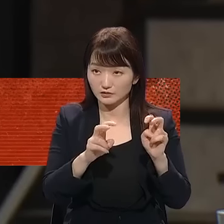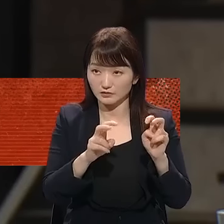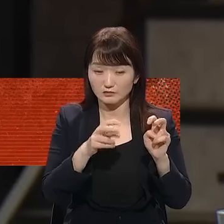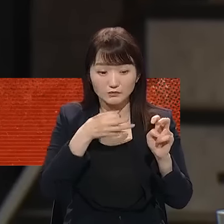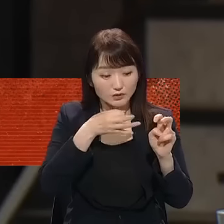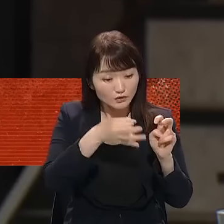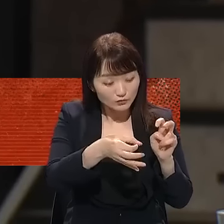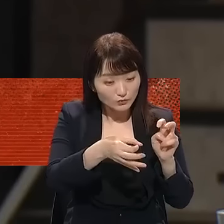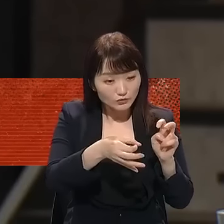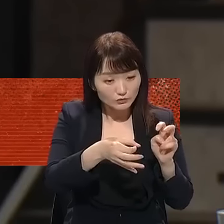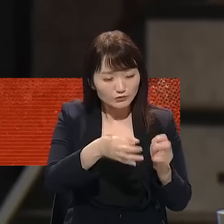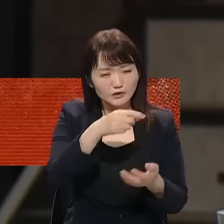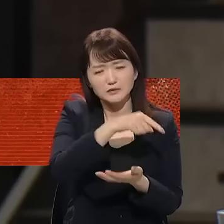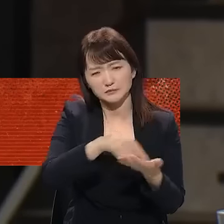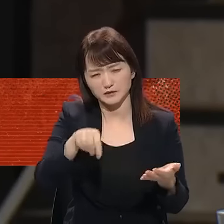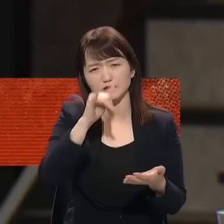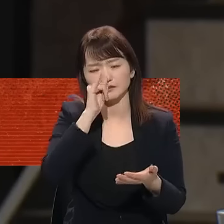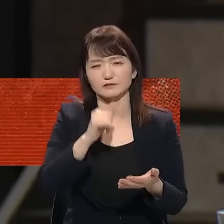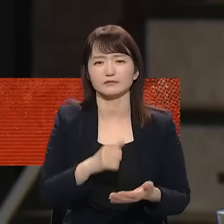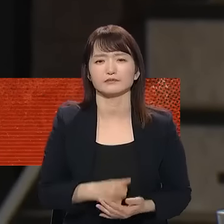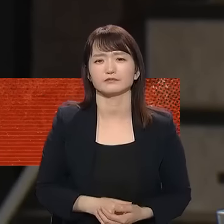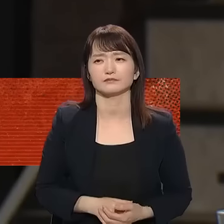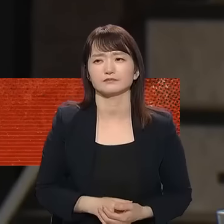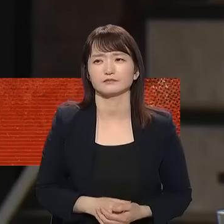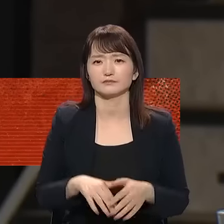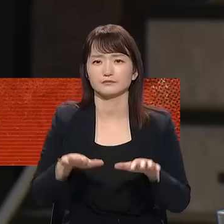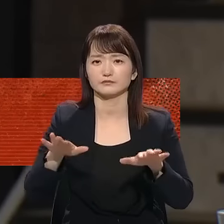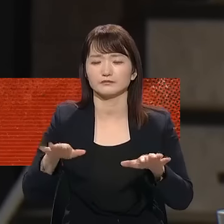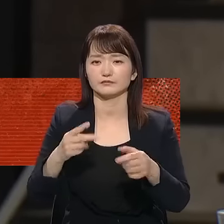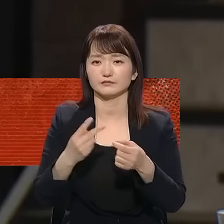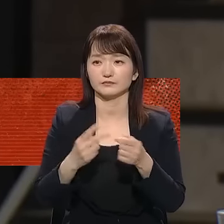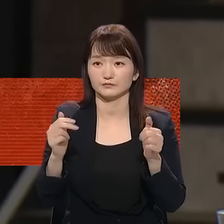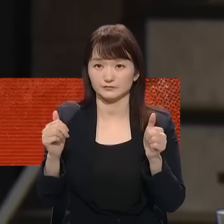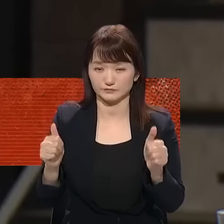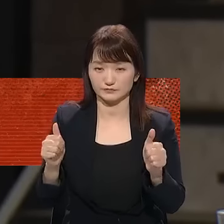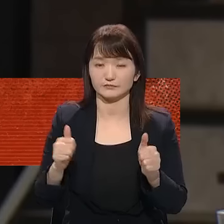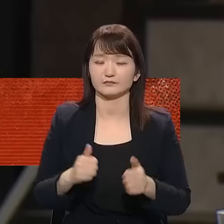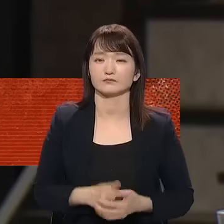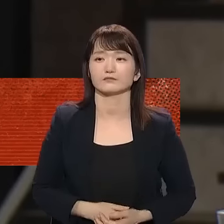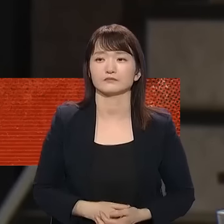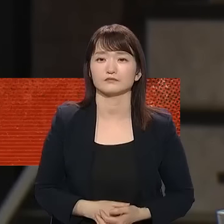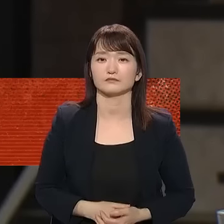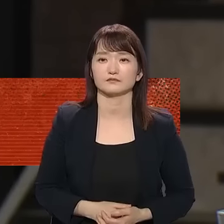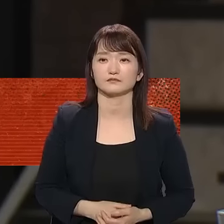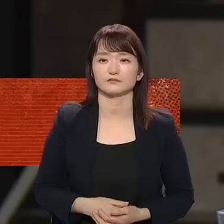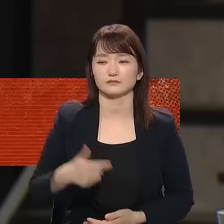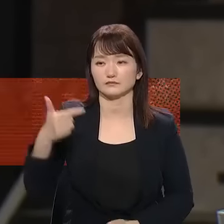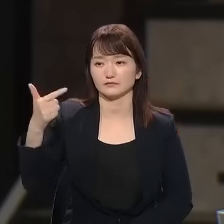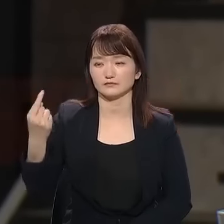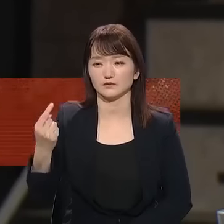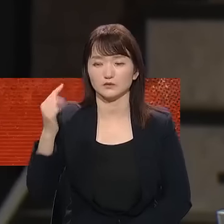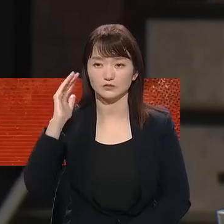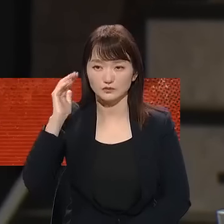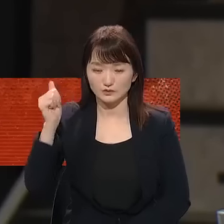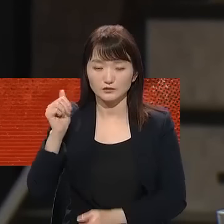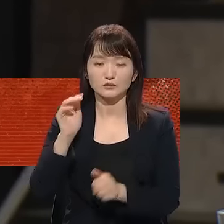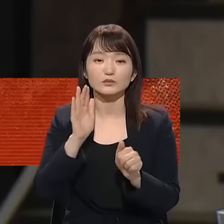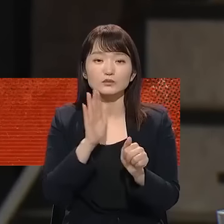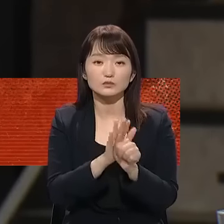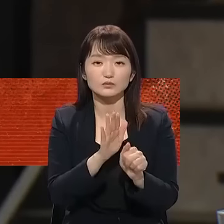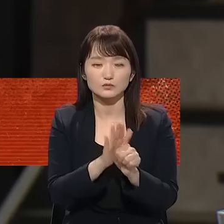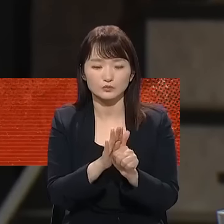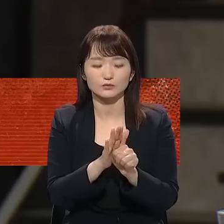불익 받다 이렇게 주장을 했단 말입니다 그런데 오늘 항소심 재판부는 노태우 전 대통령으로부터 도움이라 과 기여를